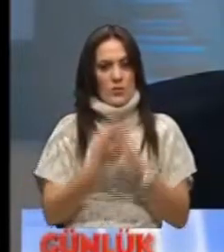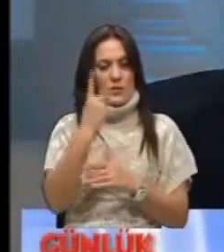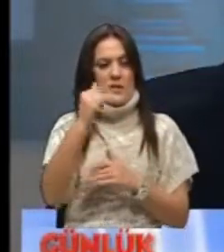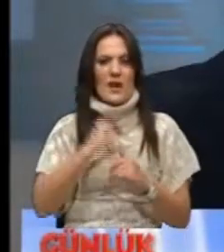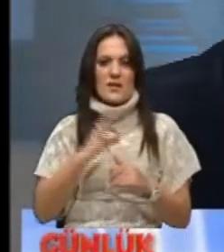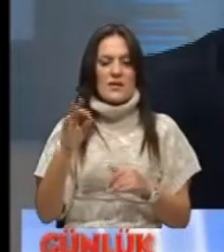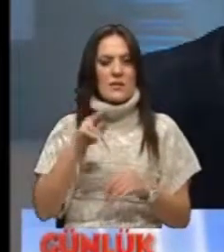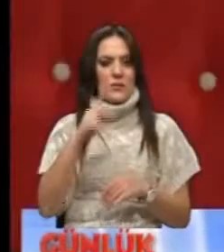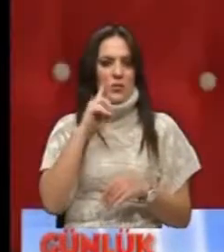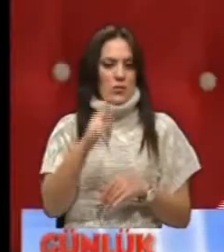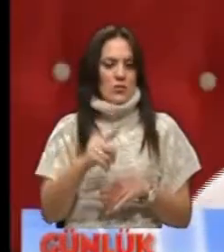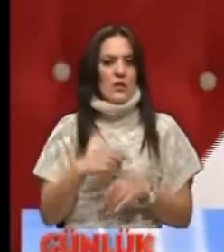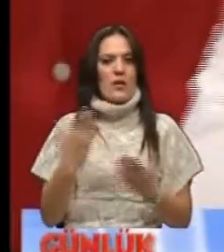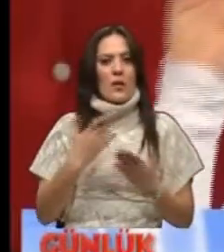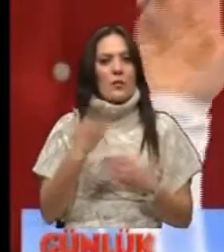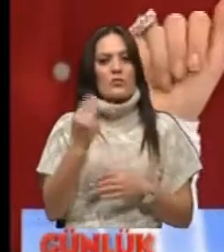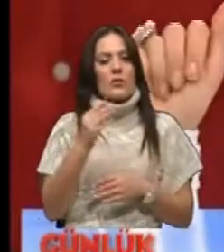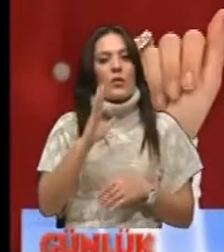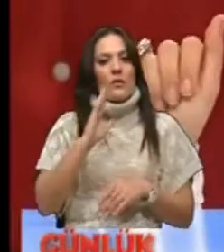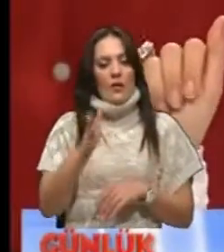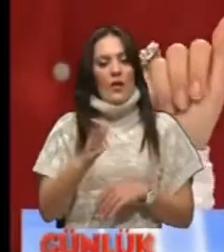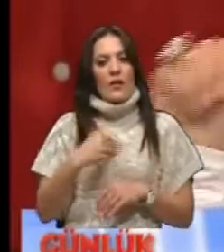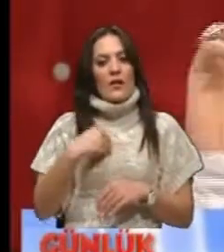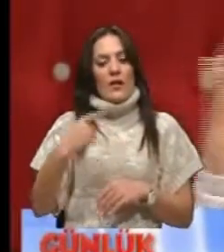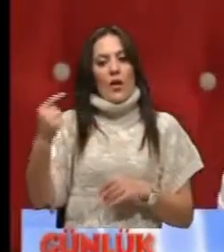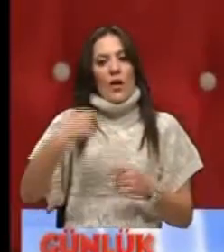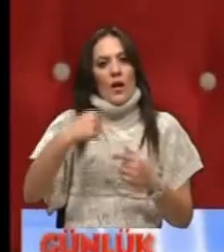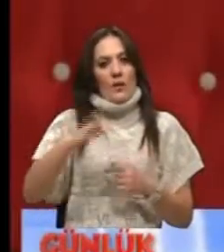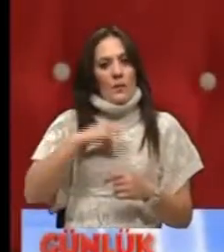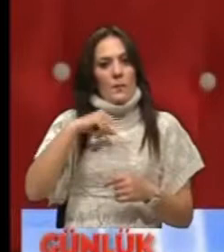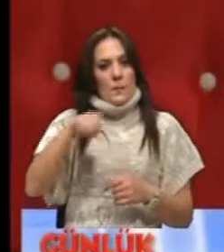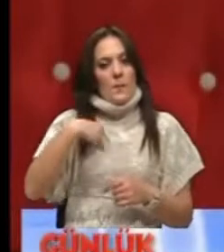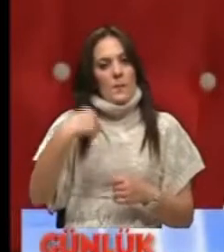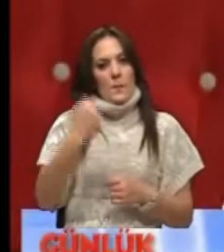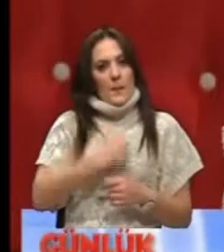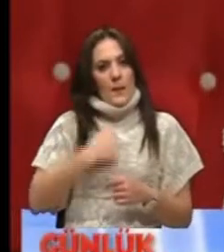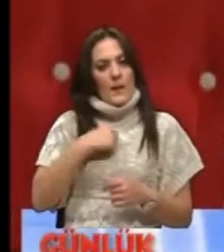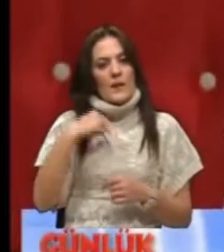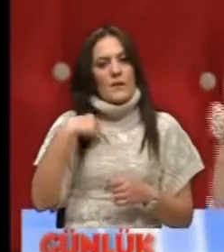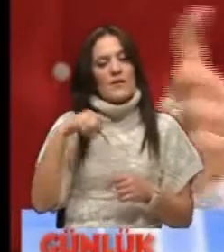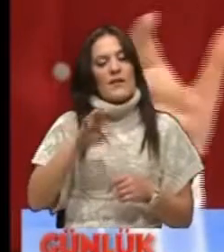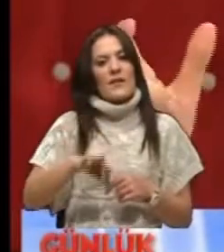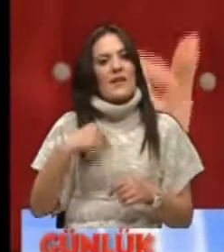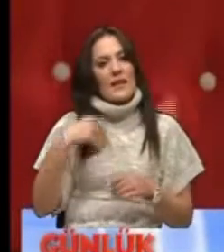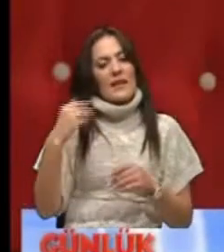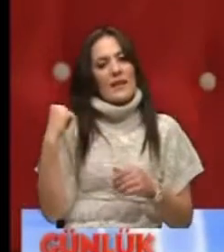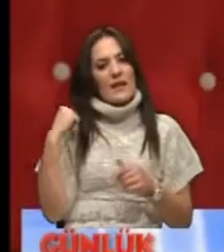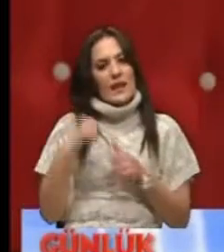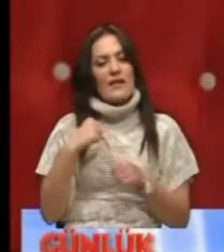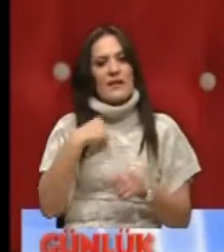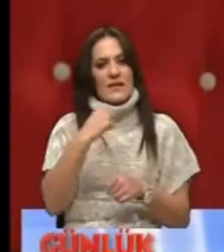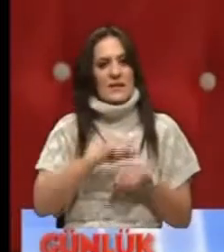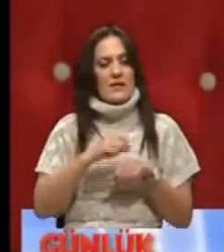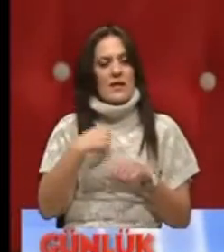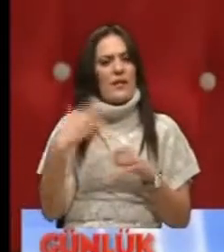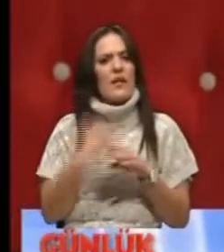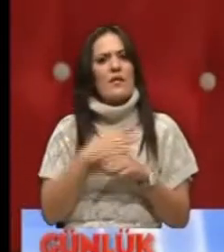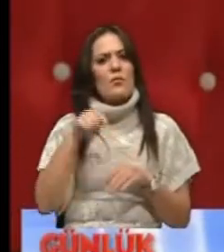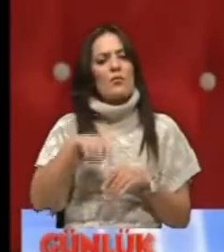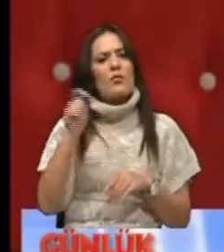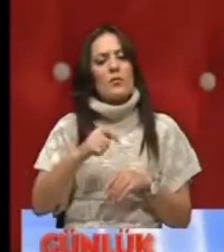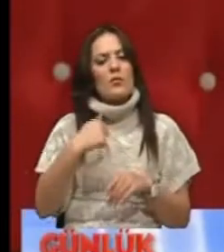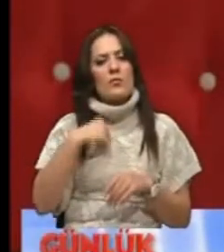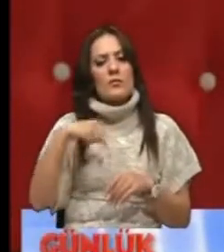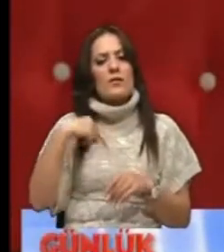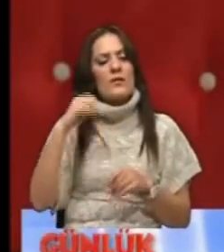gibi gözüküyor. Şimdi tabii çok fazla uyaran var ve biz bunlara kızıyoruz. Ve şimdi ben yine sinirle. Yani neden bunu dayatıyorlar